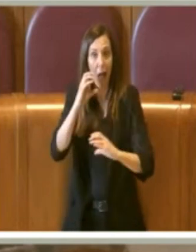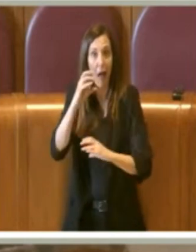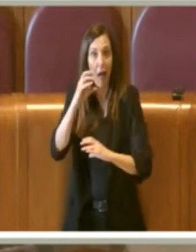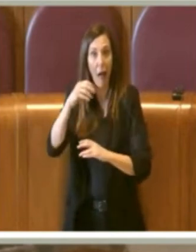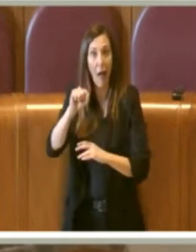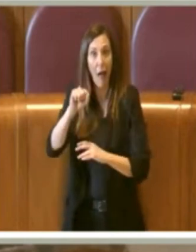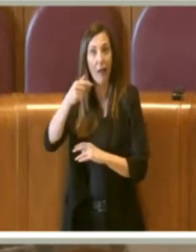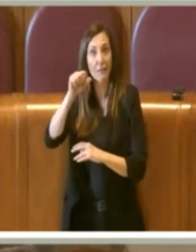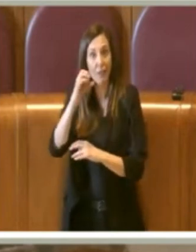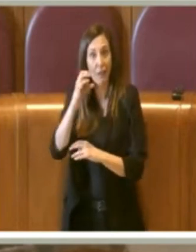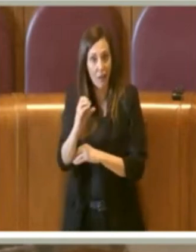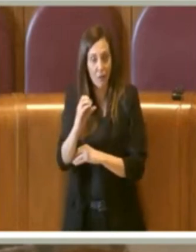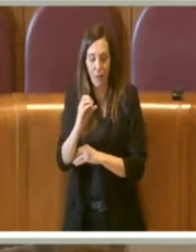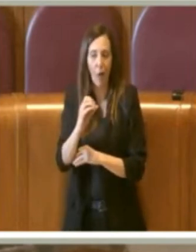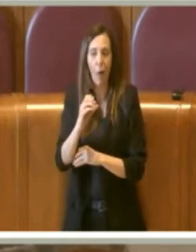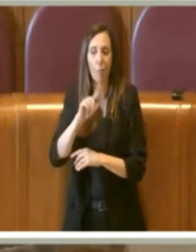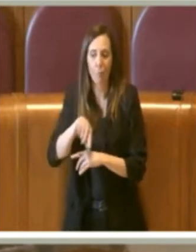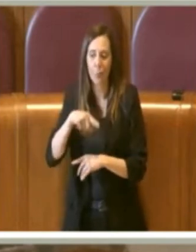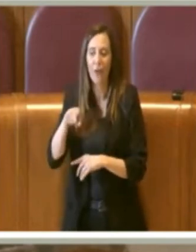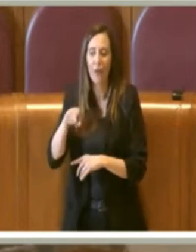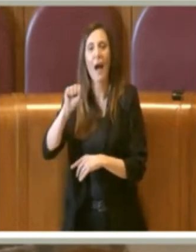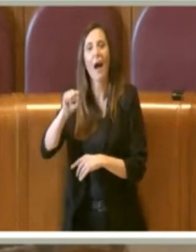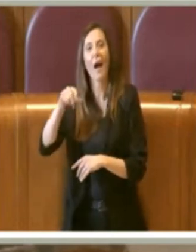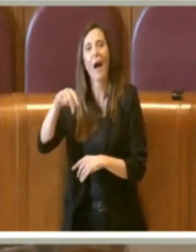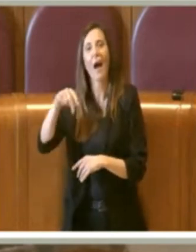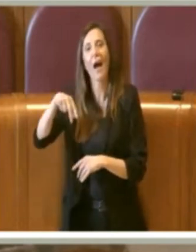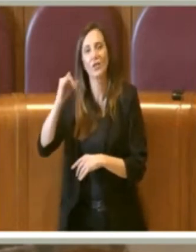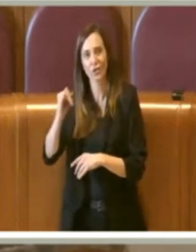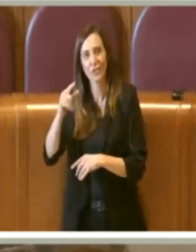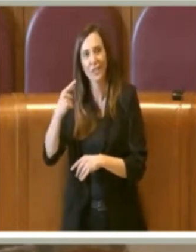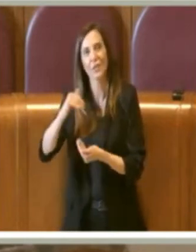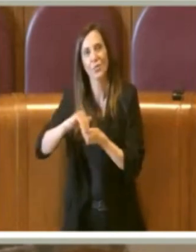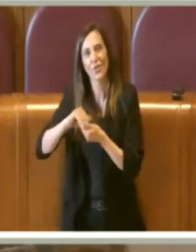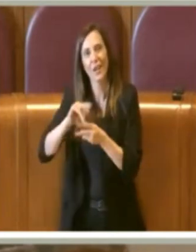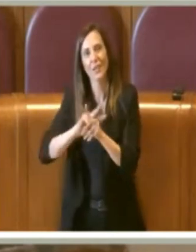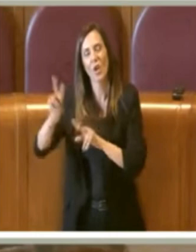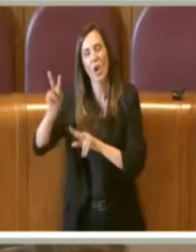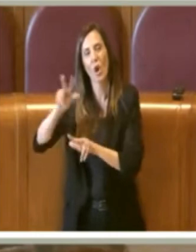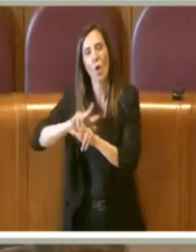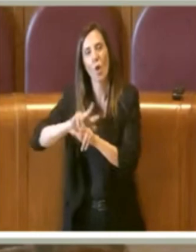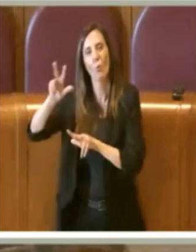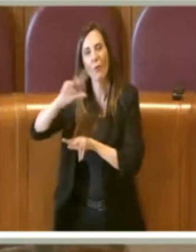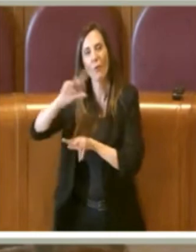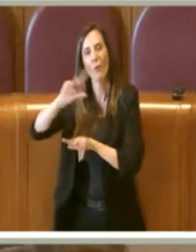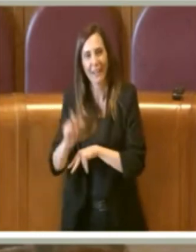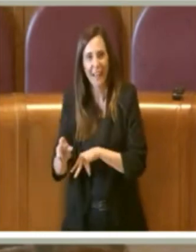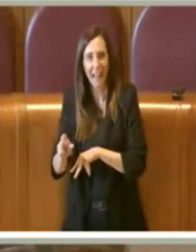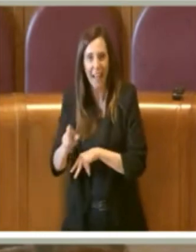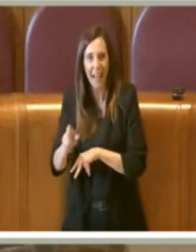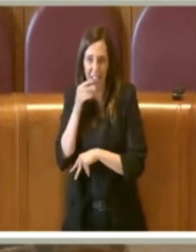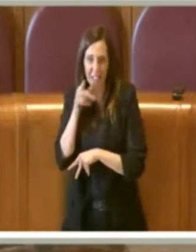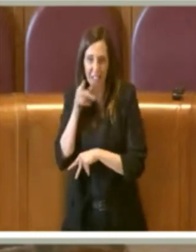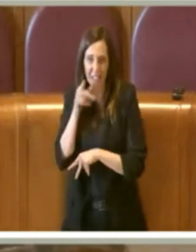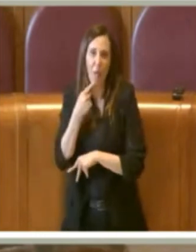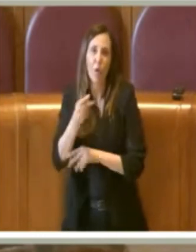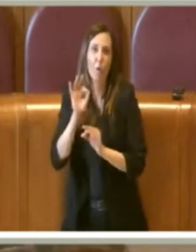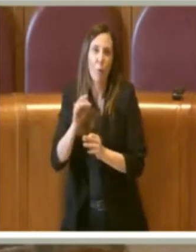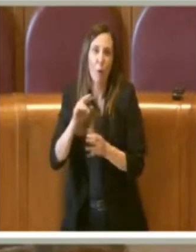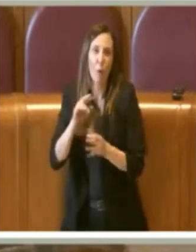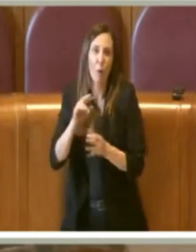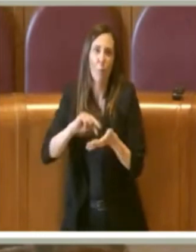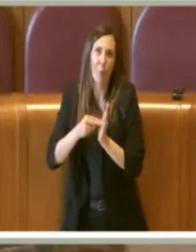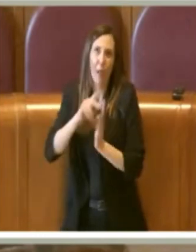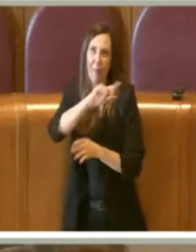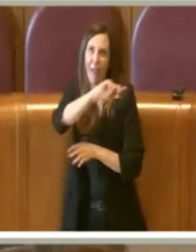in anci nella società dei comuni italiani chiaramente problema di un pochino tutte trasporto hanno ovviamente